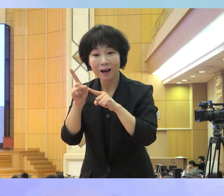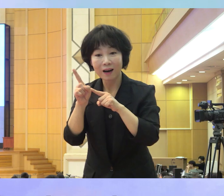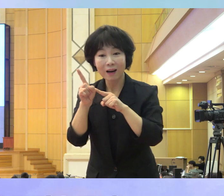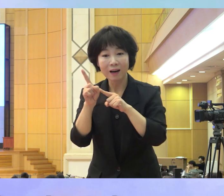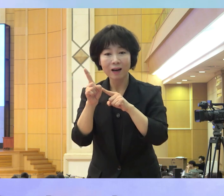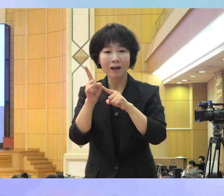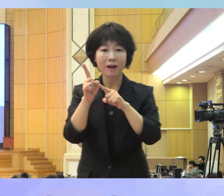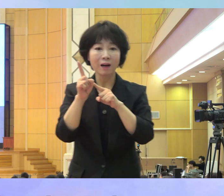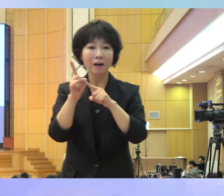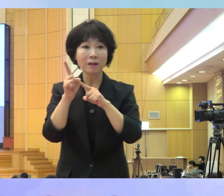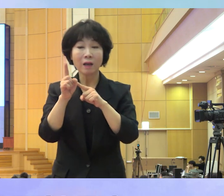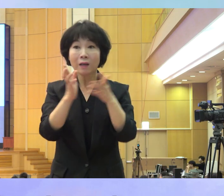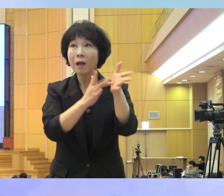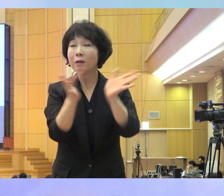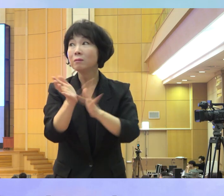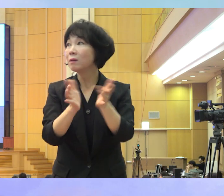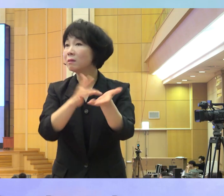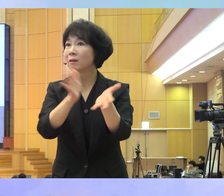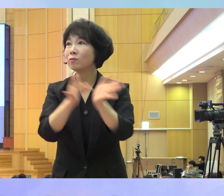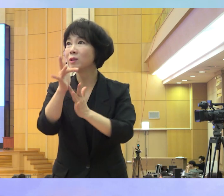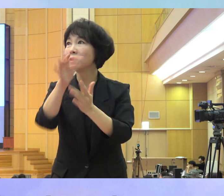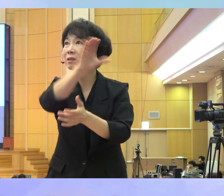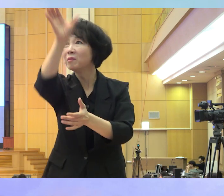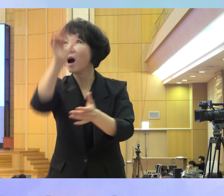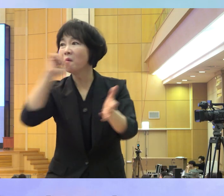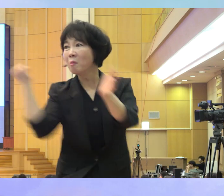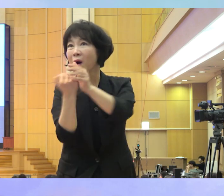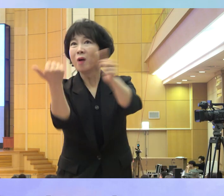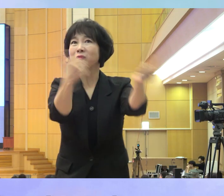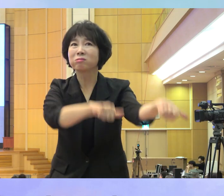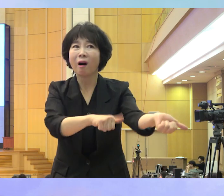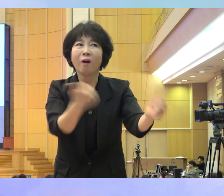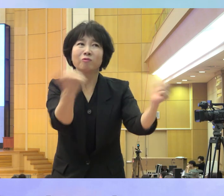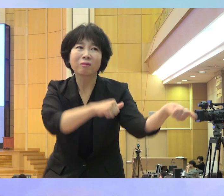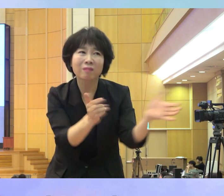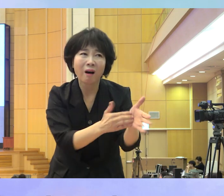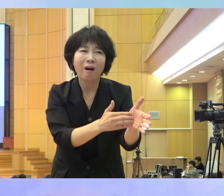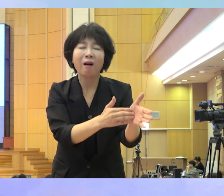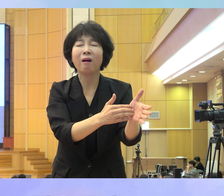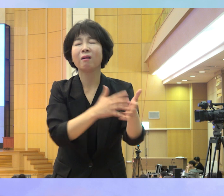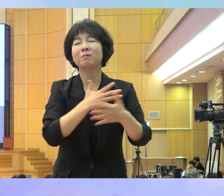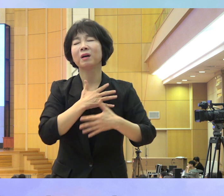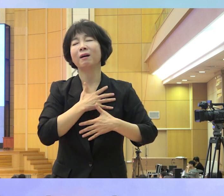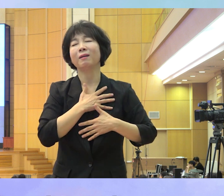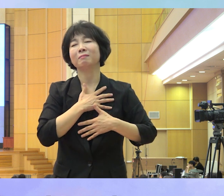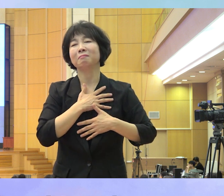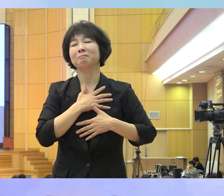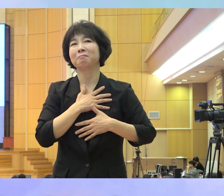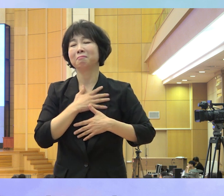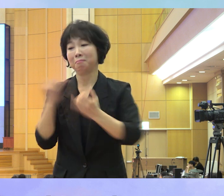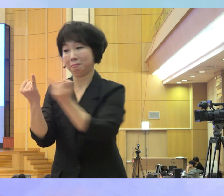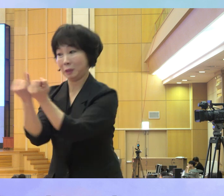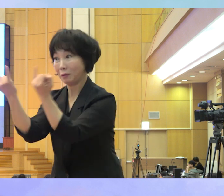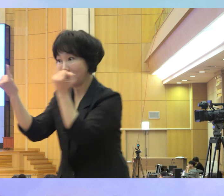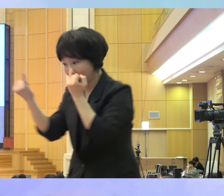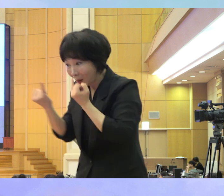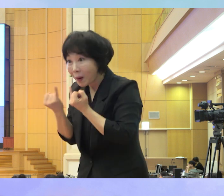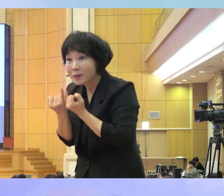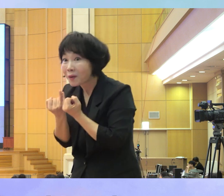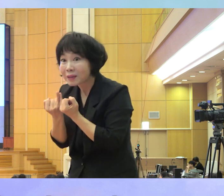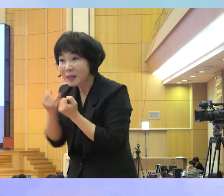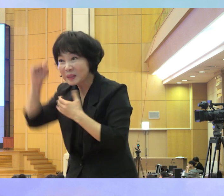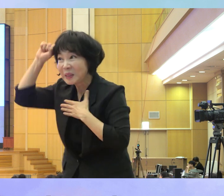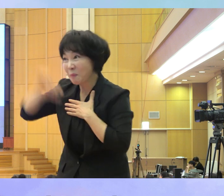여자분들이 새벽에 예수님 무덤을 갔잖아요. 부활할 것은 꿈에도 생각 못하고 갔어요. 근데 거기 가서